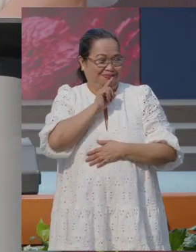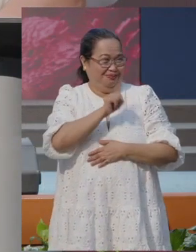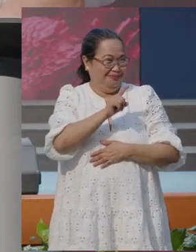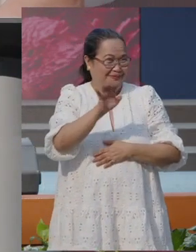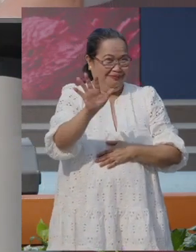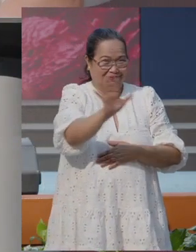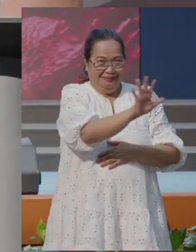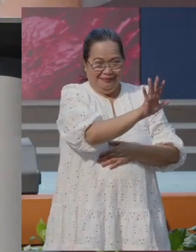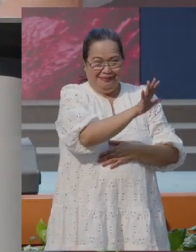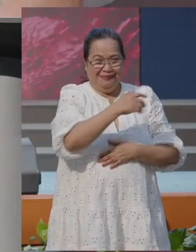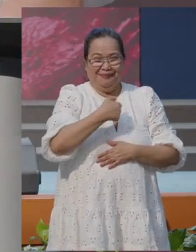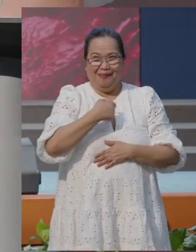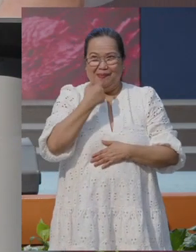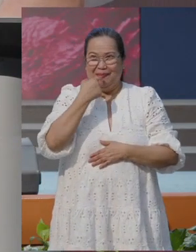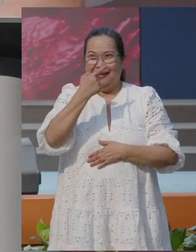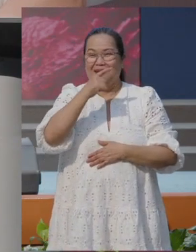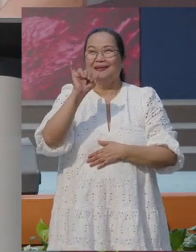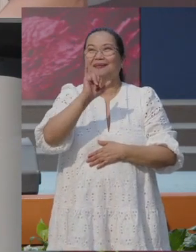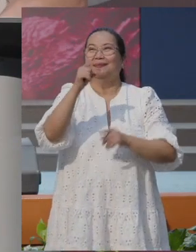eulogeo.